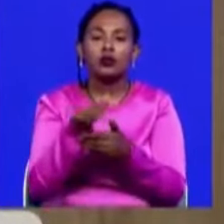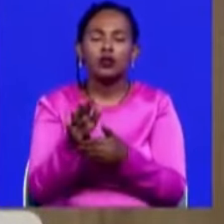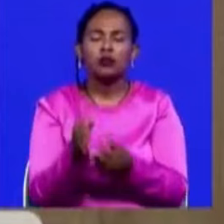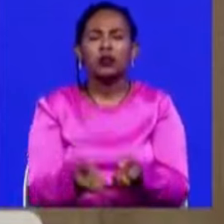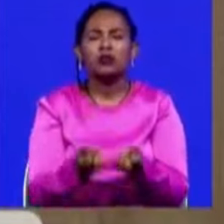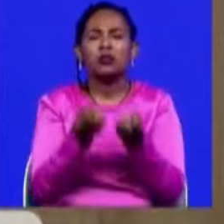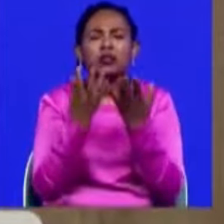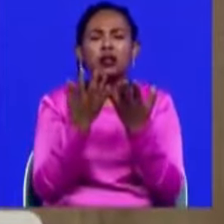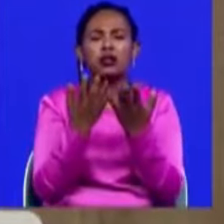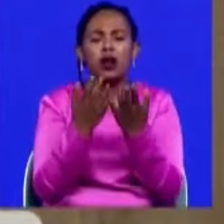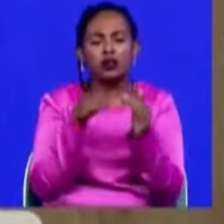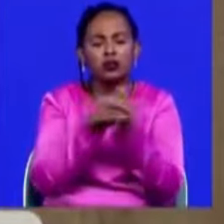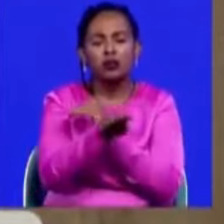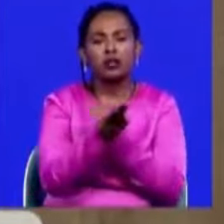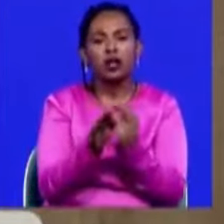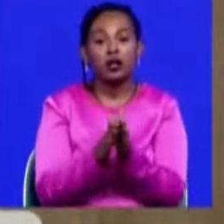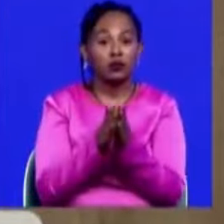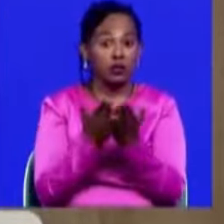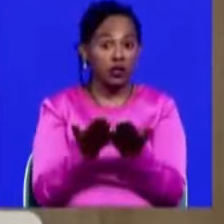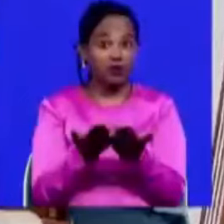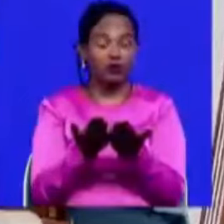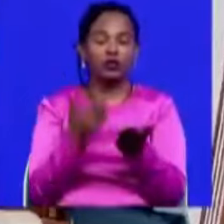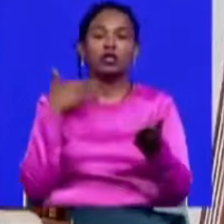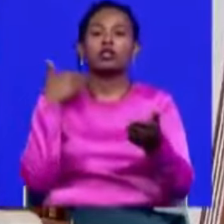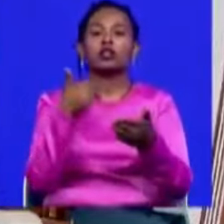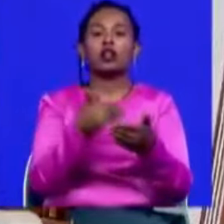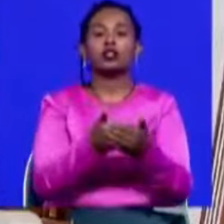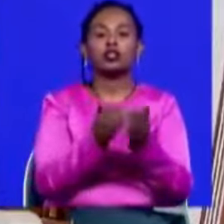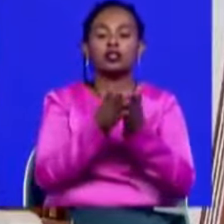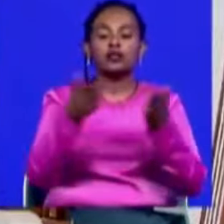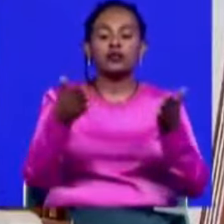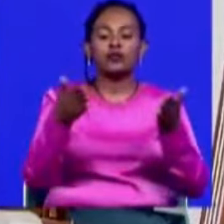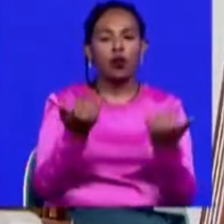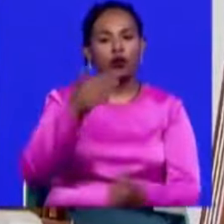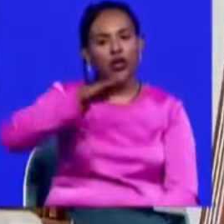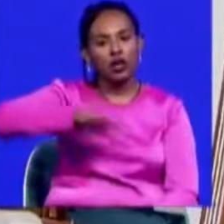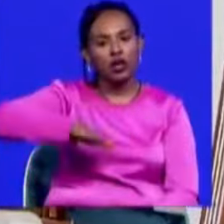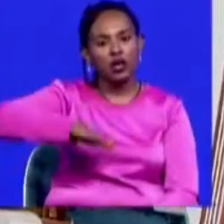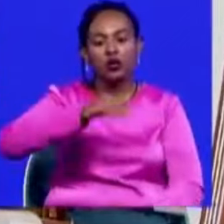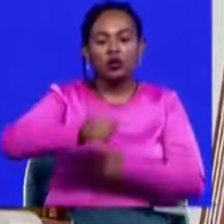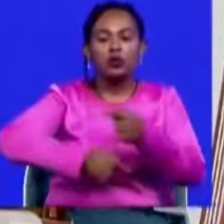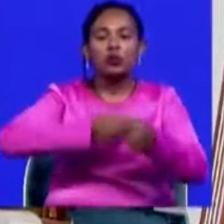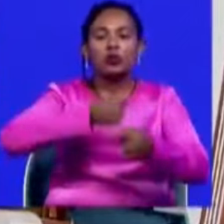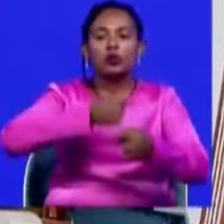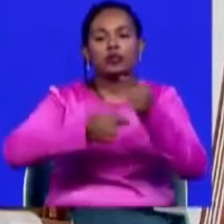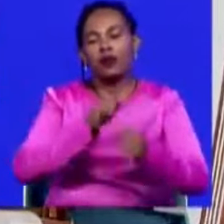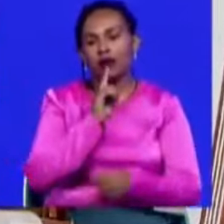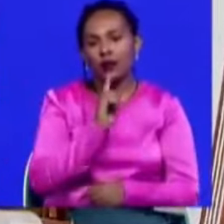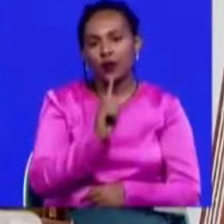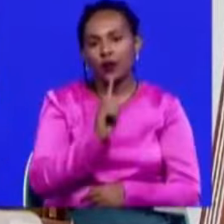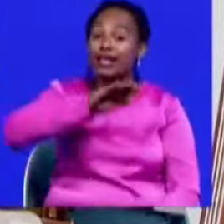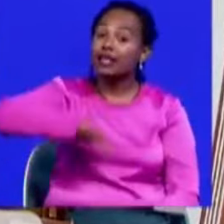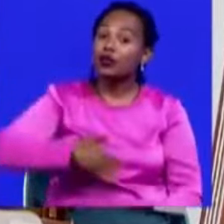በርካታ መጽሐፎች አሳትመን አስገብተናል። እንደምታውቁት ተደራሽነቱ እየሰፋ ነው ያለው። የቀረውም አሁን ፕሮሰስ ላይ ነው ያለው።